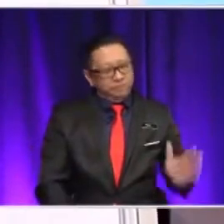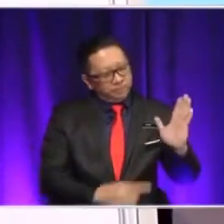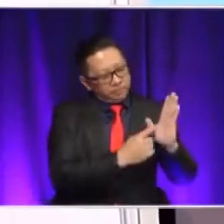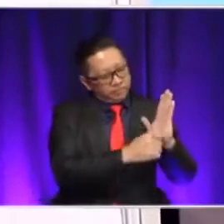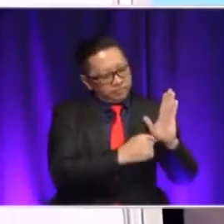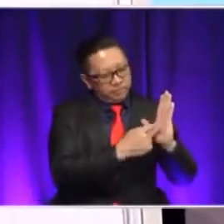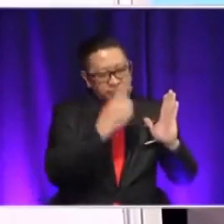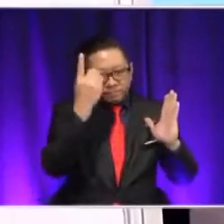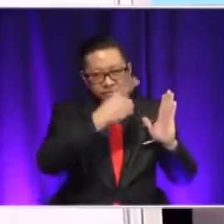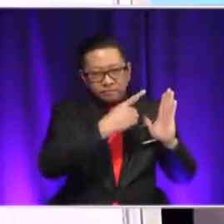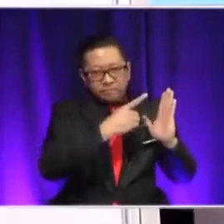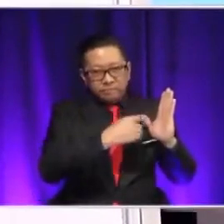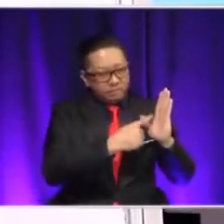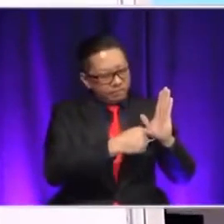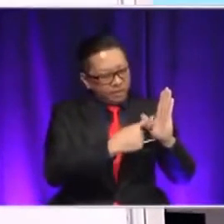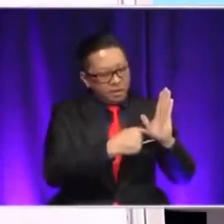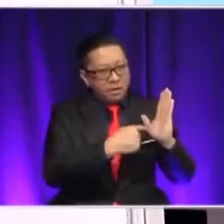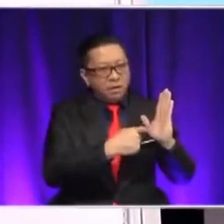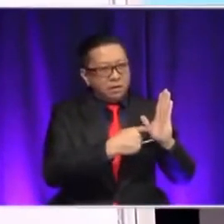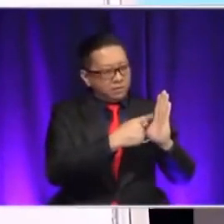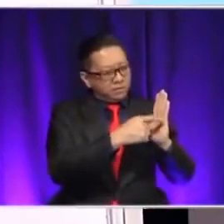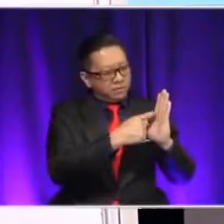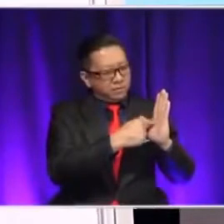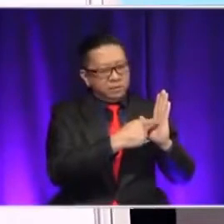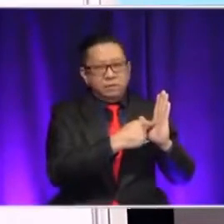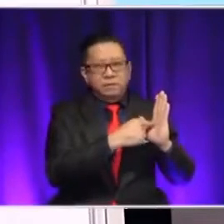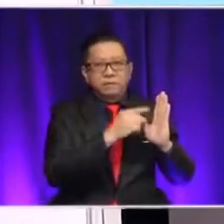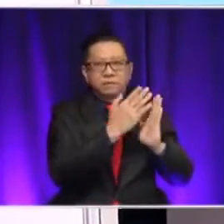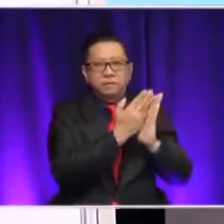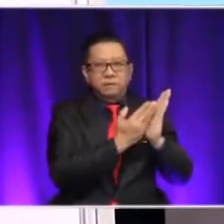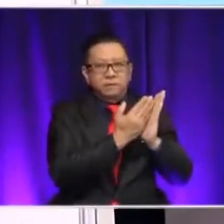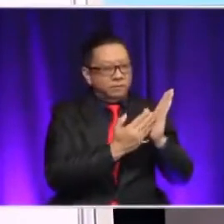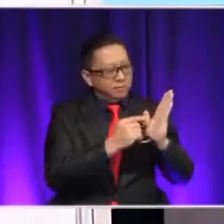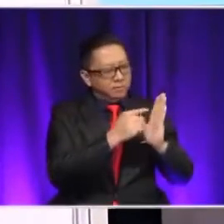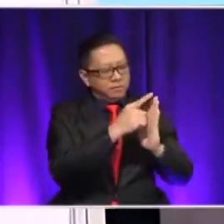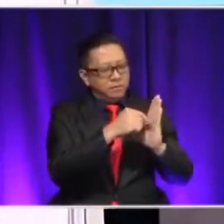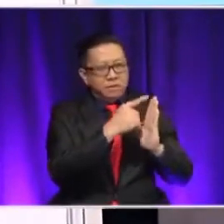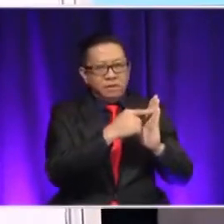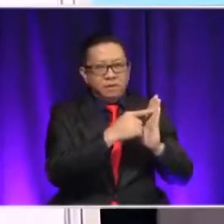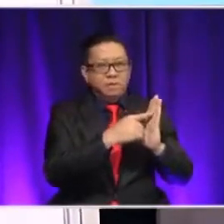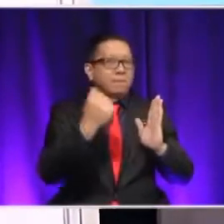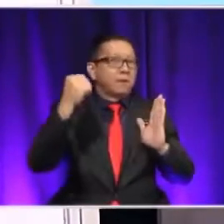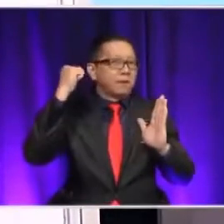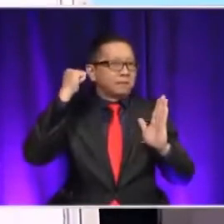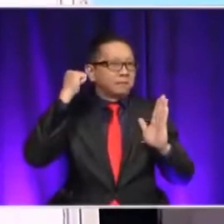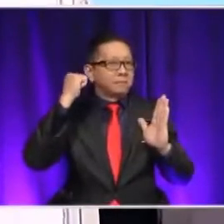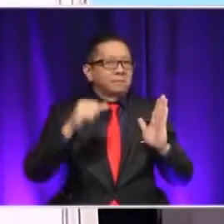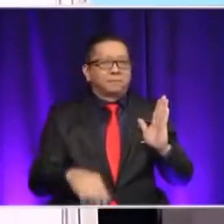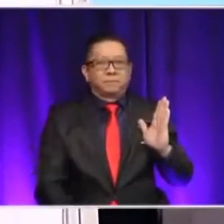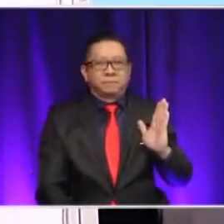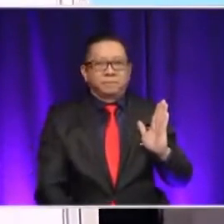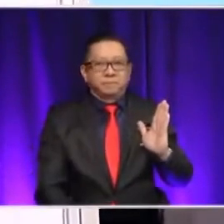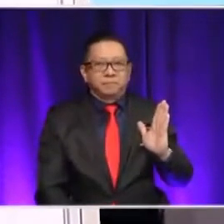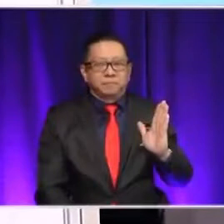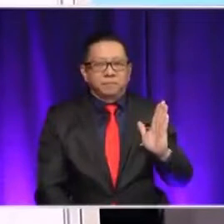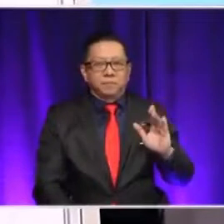Oke ini ada bukitnya adalah bahagia tengah badai beneran lagi ini adalah bahagia bekakang objek yang